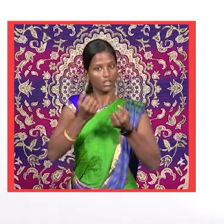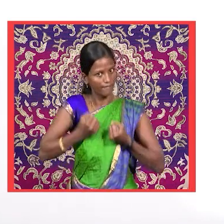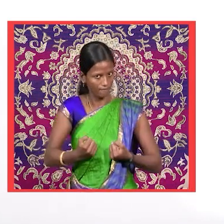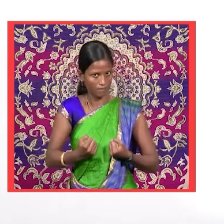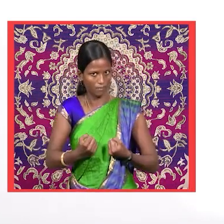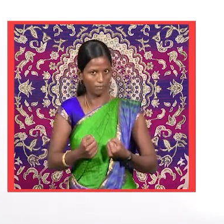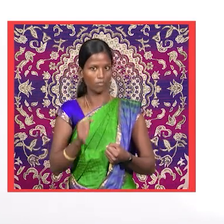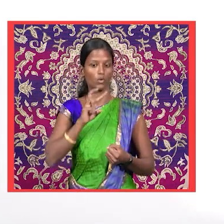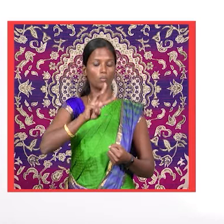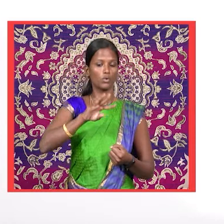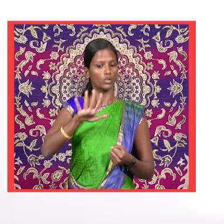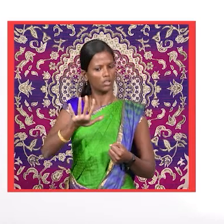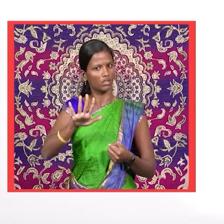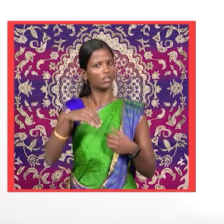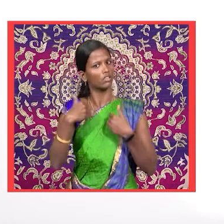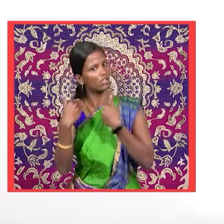₹325 வாங்கி